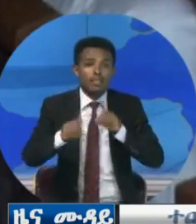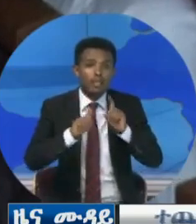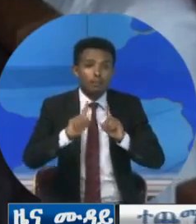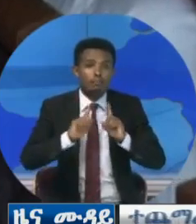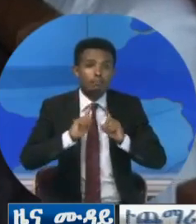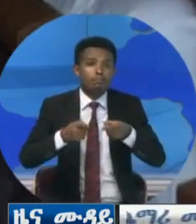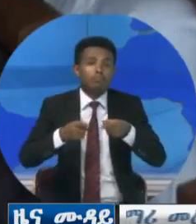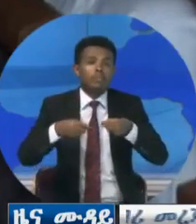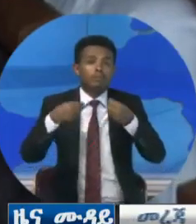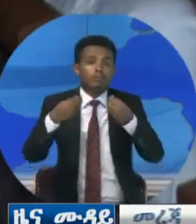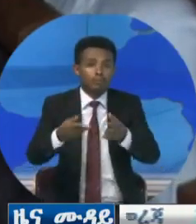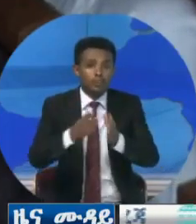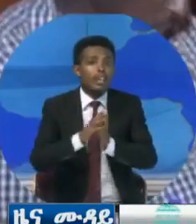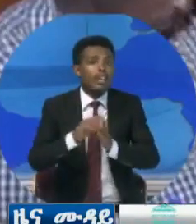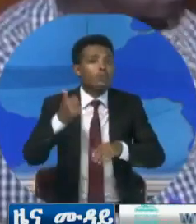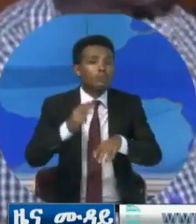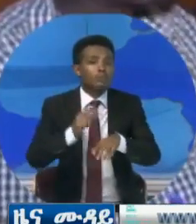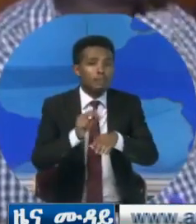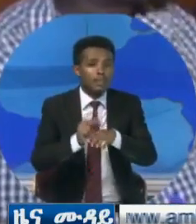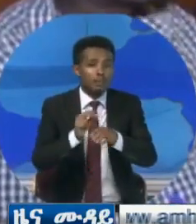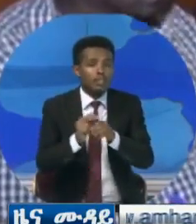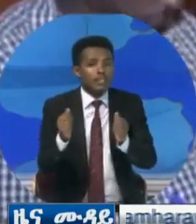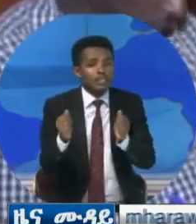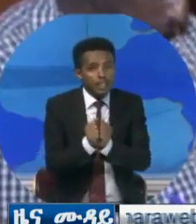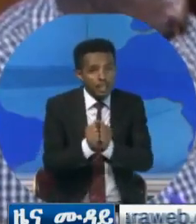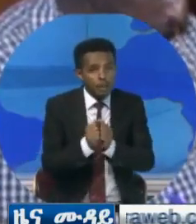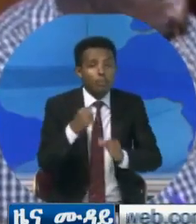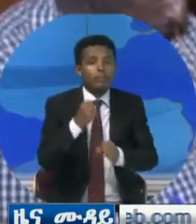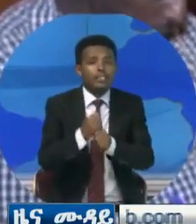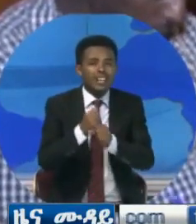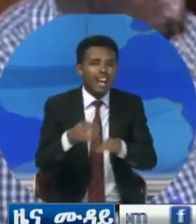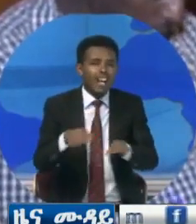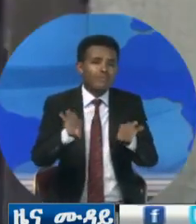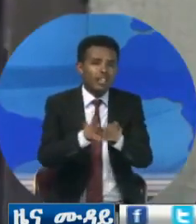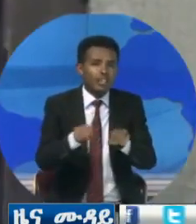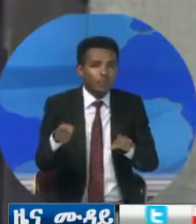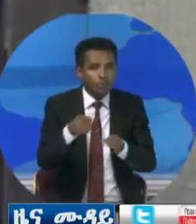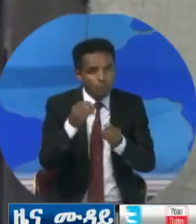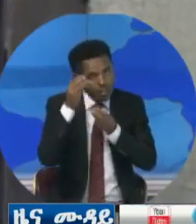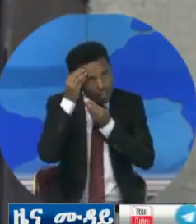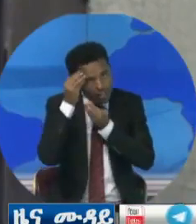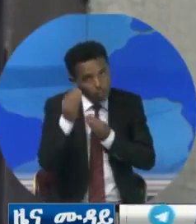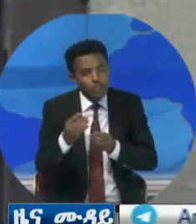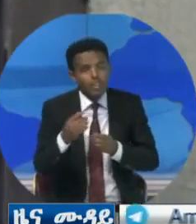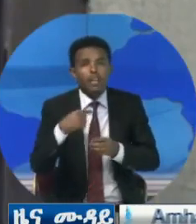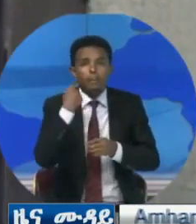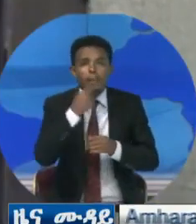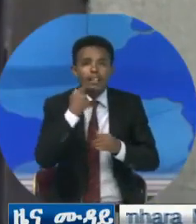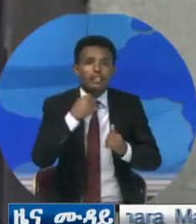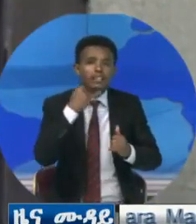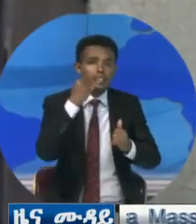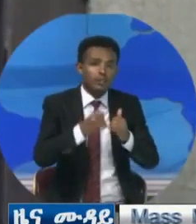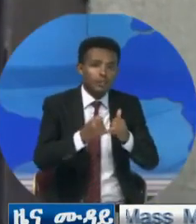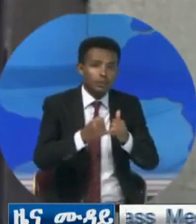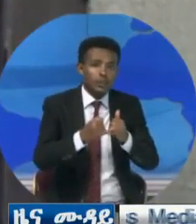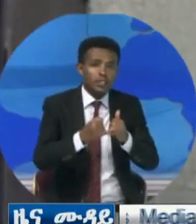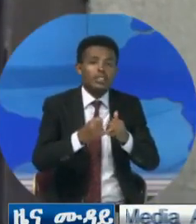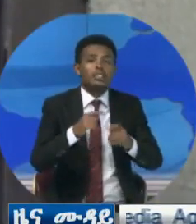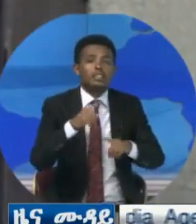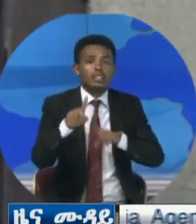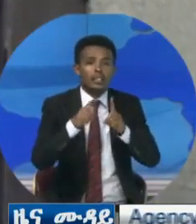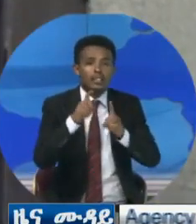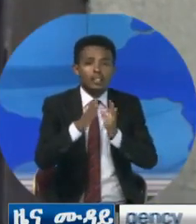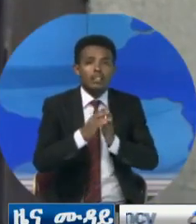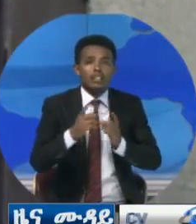ምላሽ ለማግኘት ግን ከሌሎች ብሔር ብሔረሰቦች ጋር ተቀራርቦ መስራት አስፈላጊ መሆኑን አሳውቀዋል። የማንነትና የወሰን ጥያቄ፣ የፍትሐዊ ተጠቃሚነት